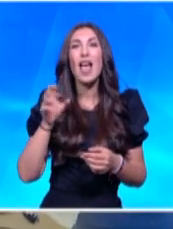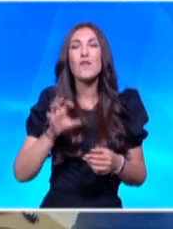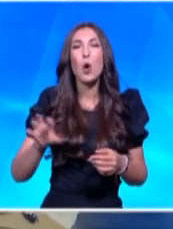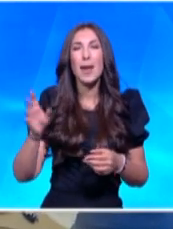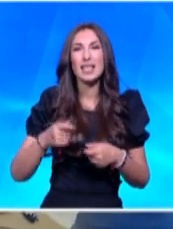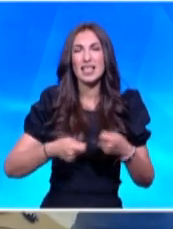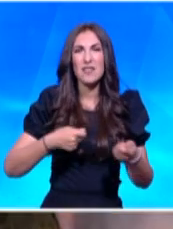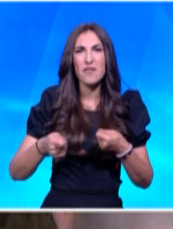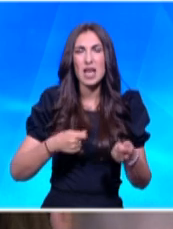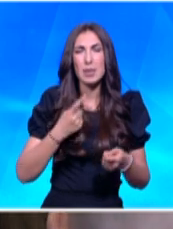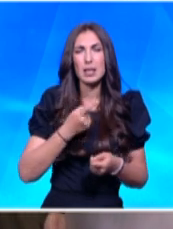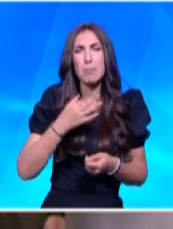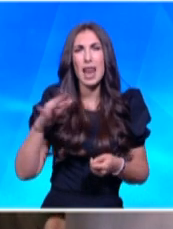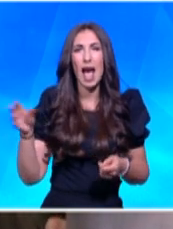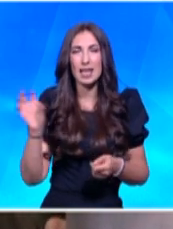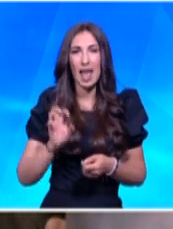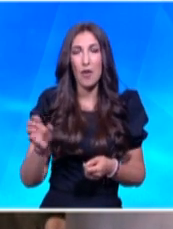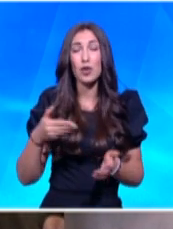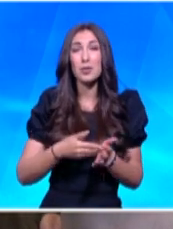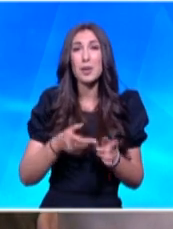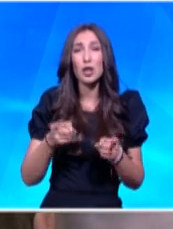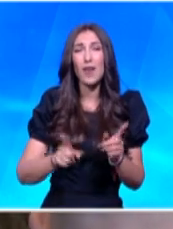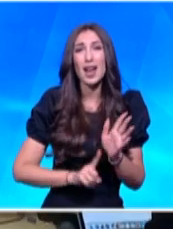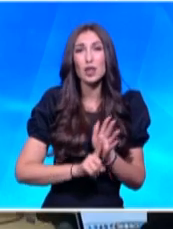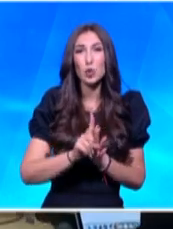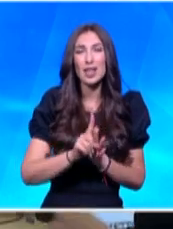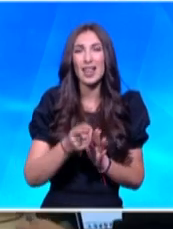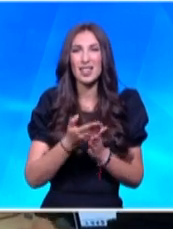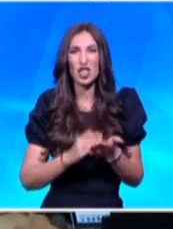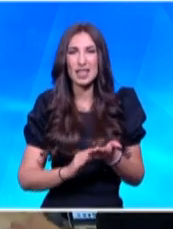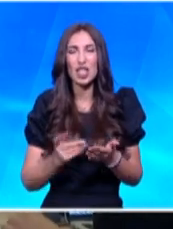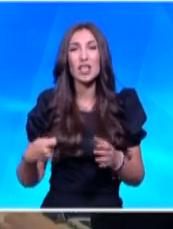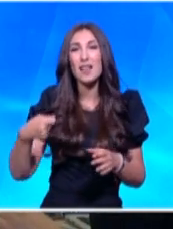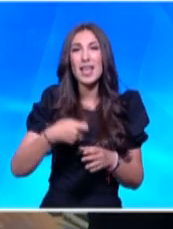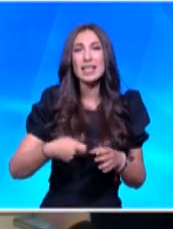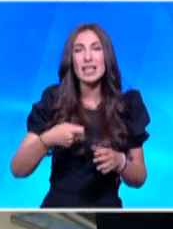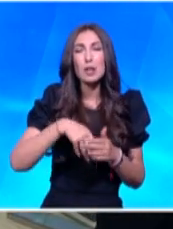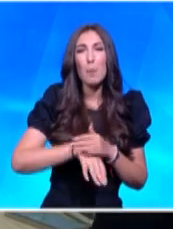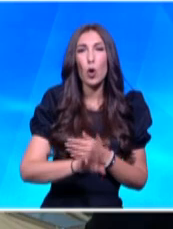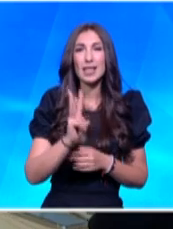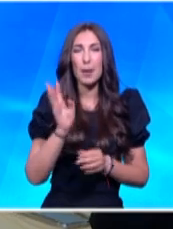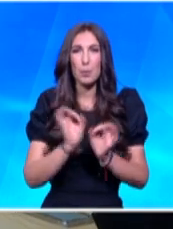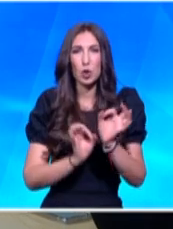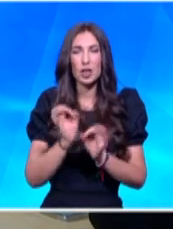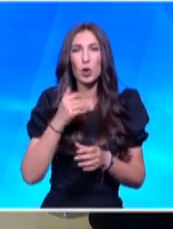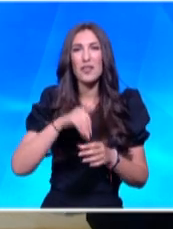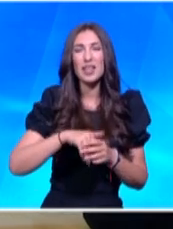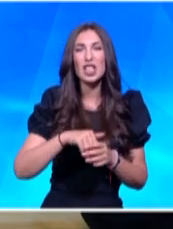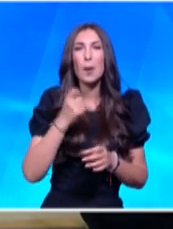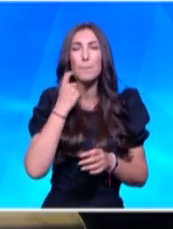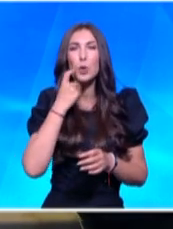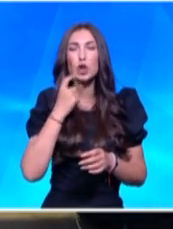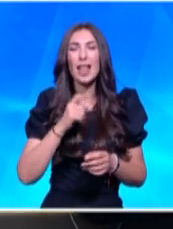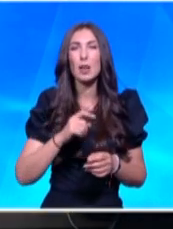милиони, милиарди евро. И въпреки това, резултатите ни са частични. Инвестициите са под 3% от брутния вътрешен продукт